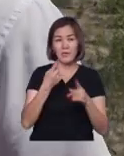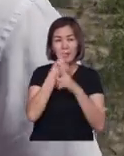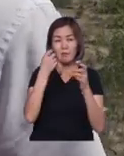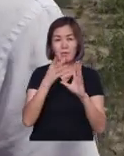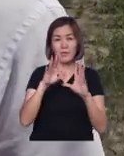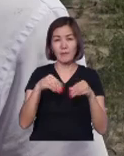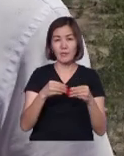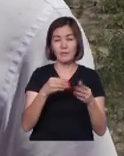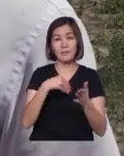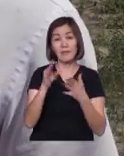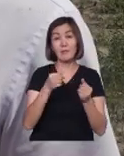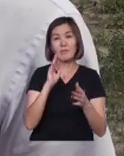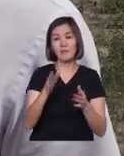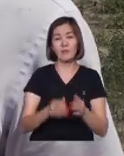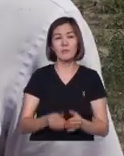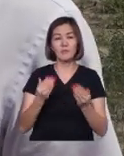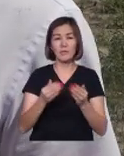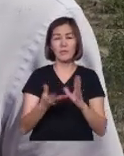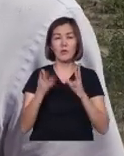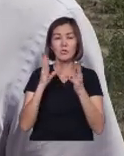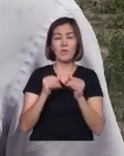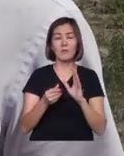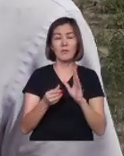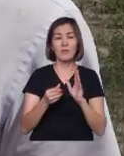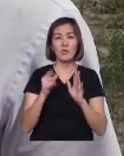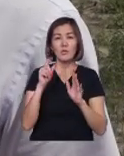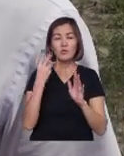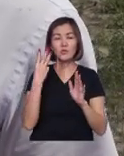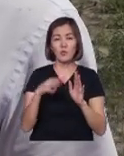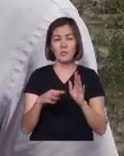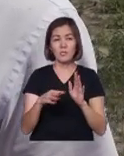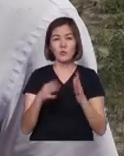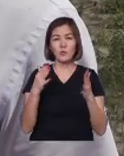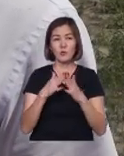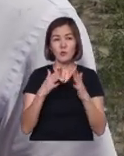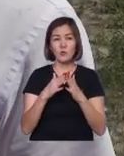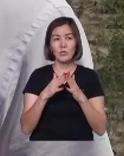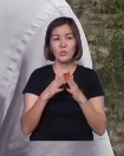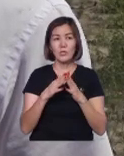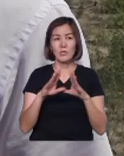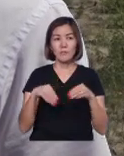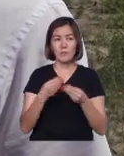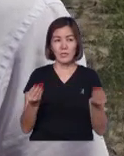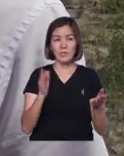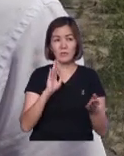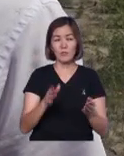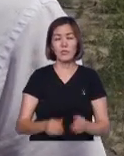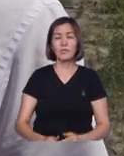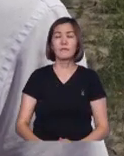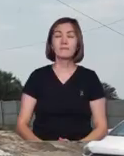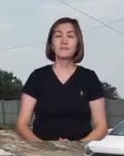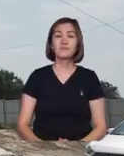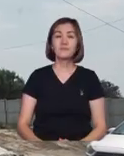сол үйлерді сатып аламыз. Сонда бізде биылғы жылы ауданда жалпы 130 баспана пайдалануға беріліп, мұқтаж азаматтарға таратып